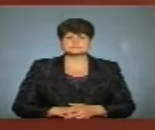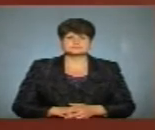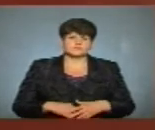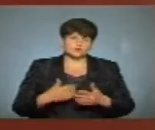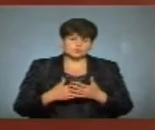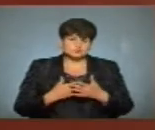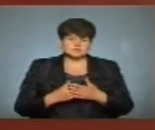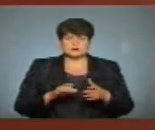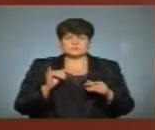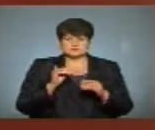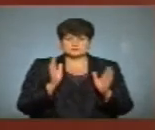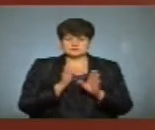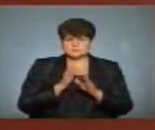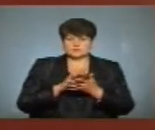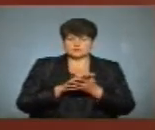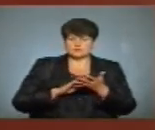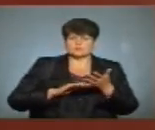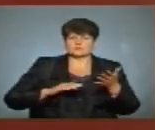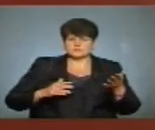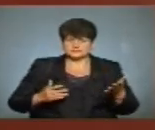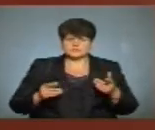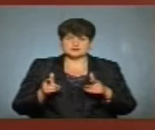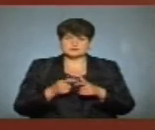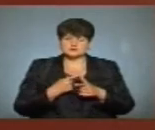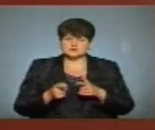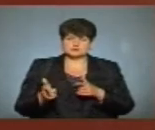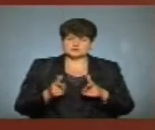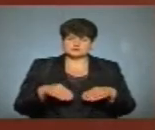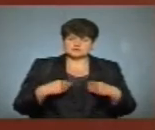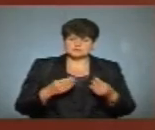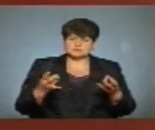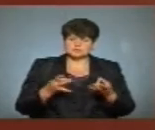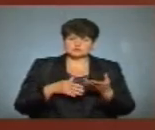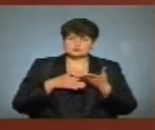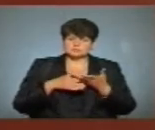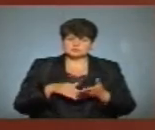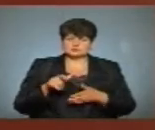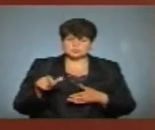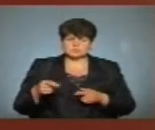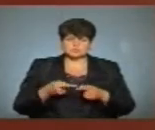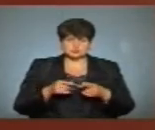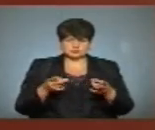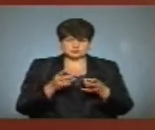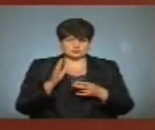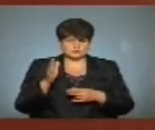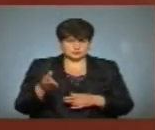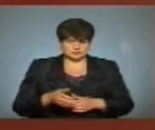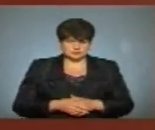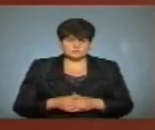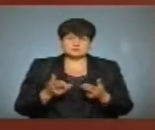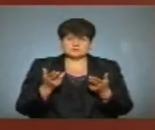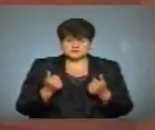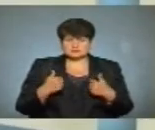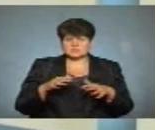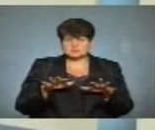Отже, негода на Тернопільщині продовжуватиметься. Чи готові надавати необхідну допомогу людям, які цього потребуватимуть? Звичайно, на